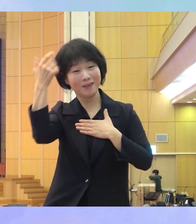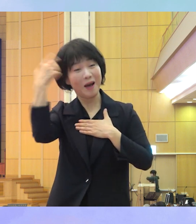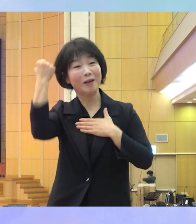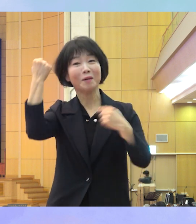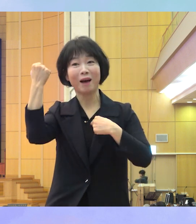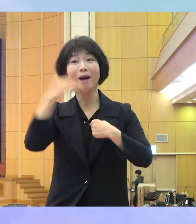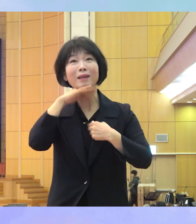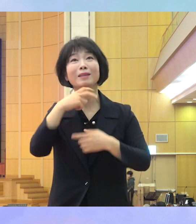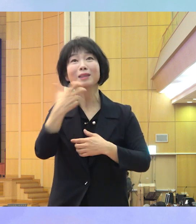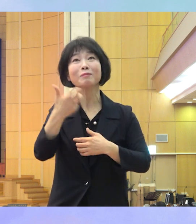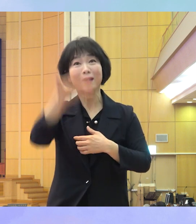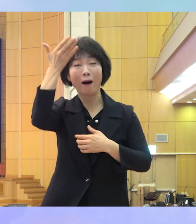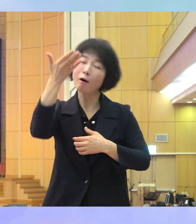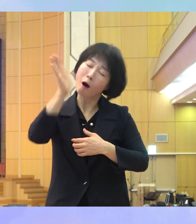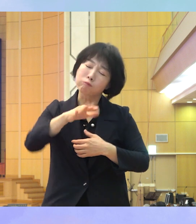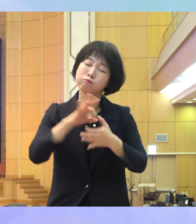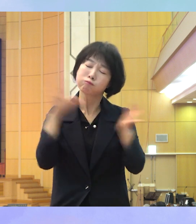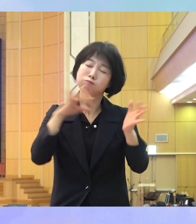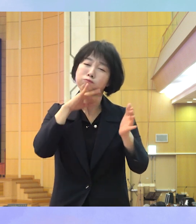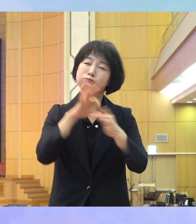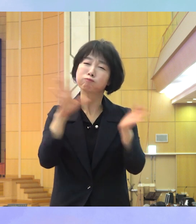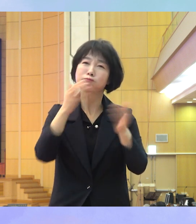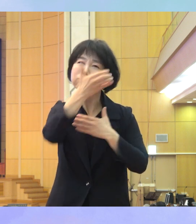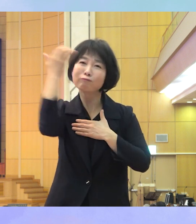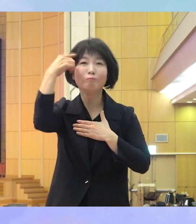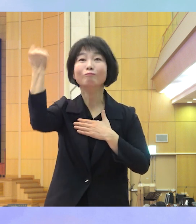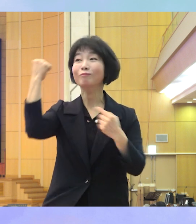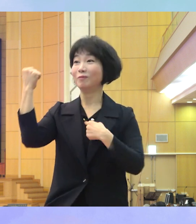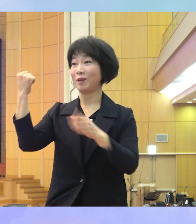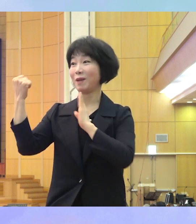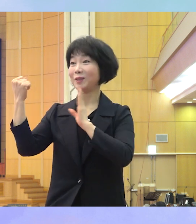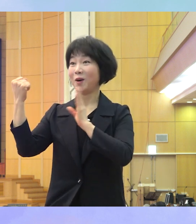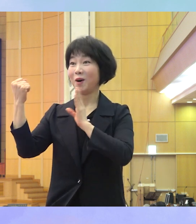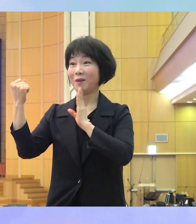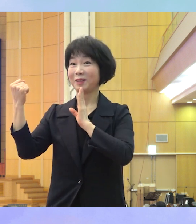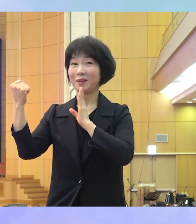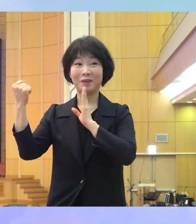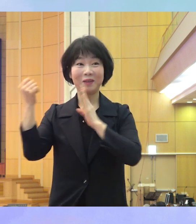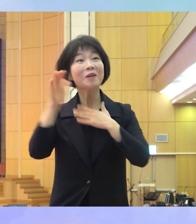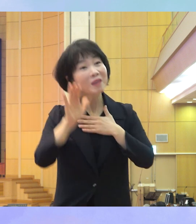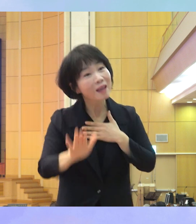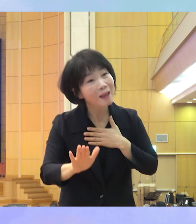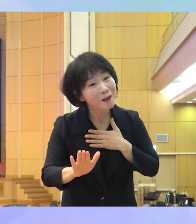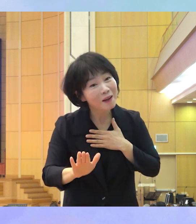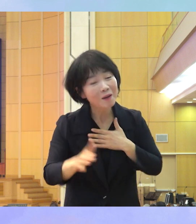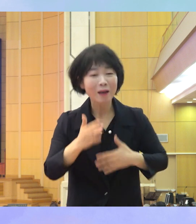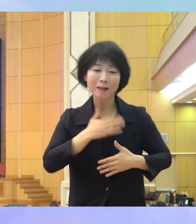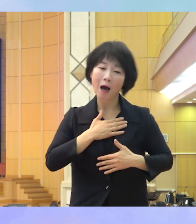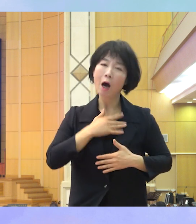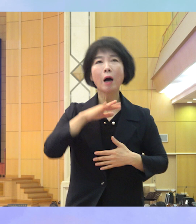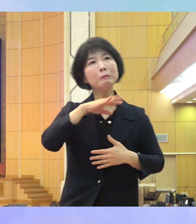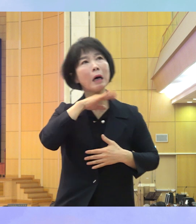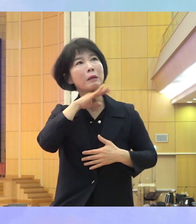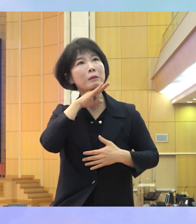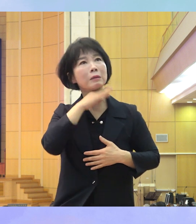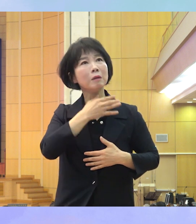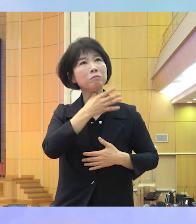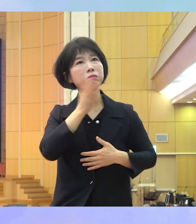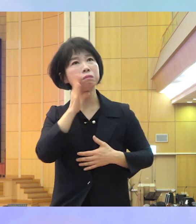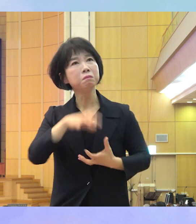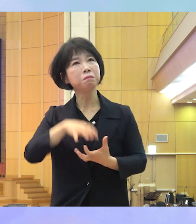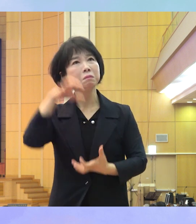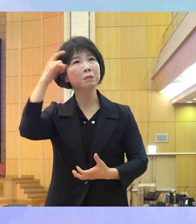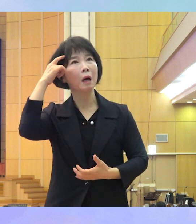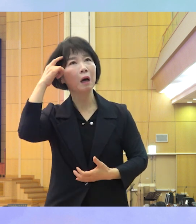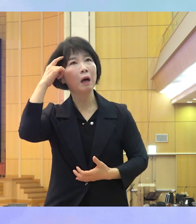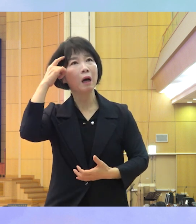내 나이가 이렇게 됐나? 그러면서도. 그런데 이 나이에 생각한다면, 소위 나이를